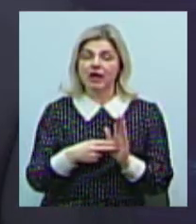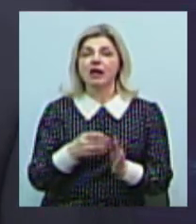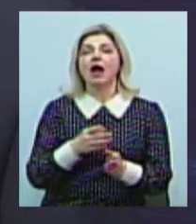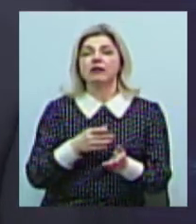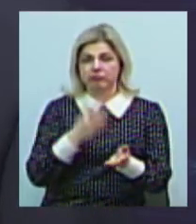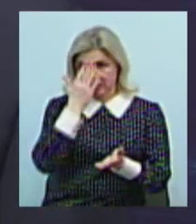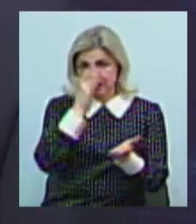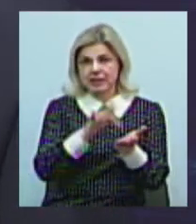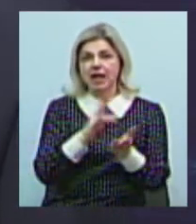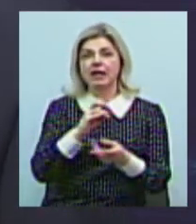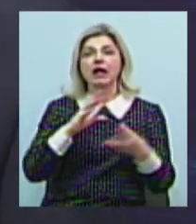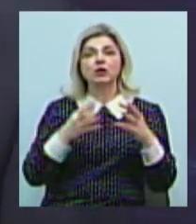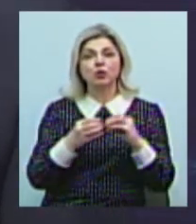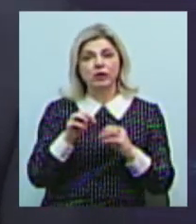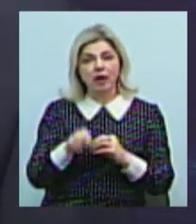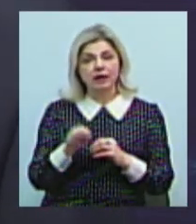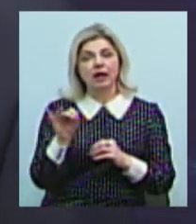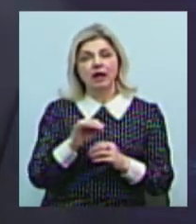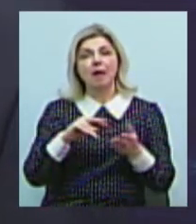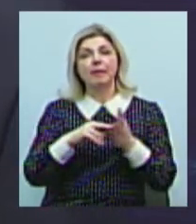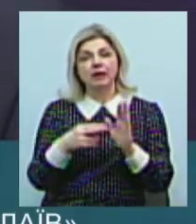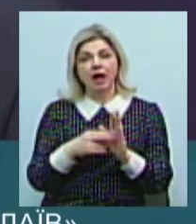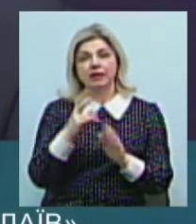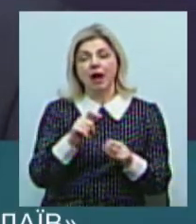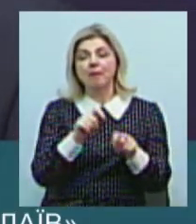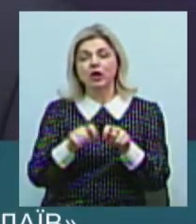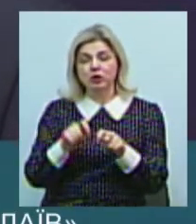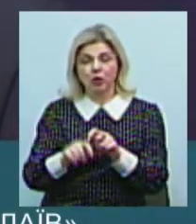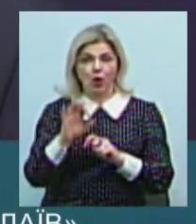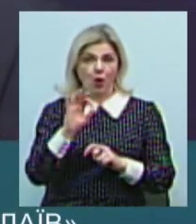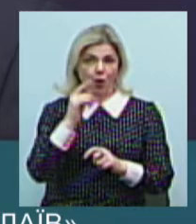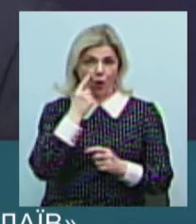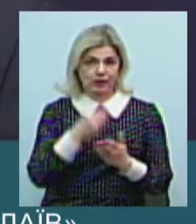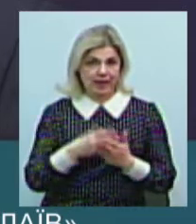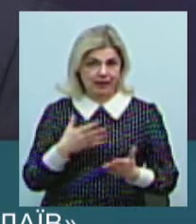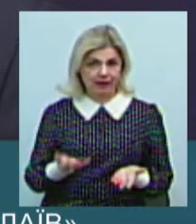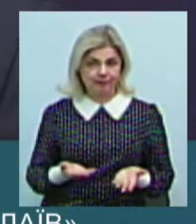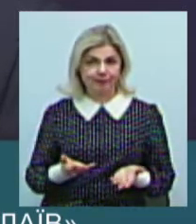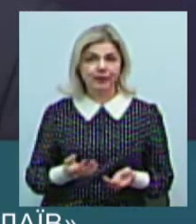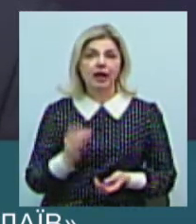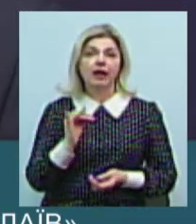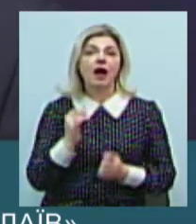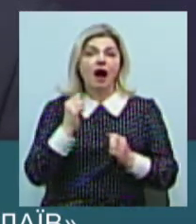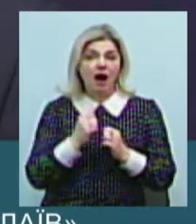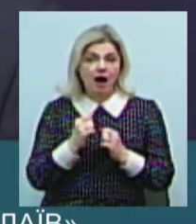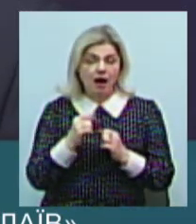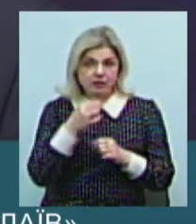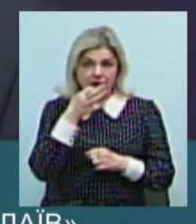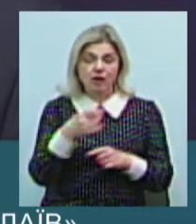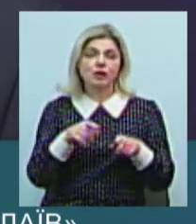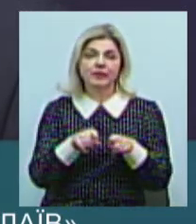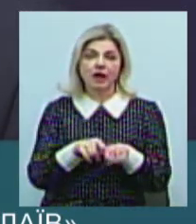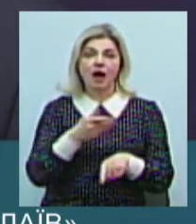и главное это действующий поточный мониторинг и оценка. Вот, скажем так, мы